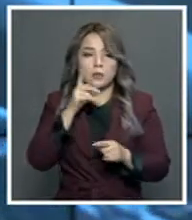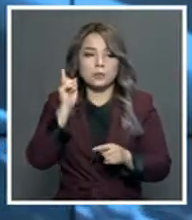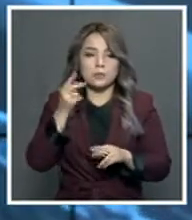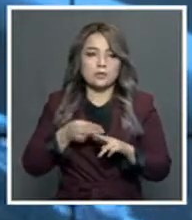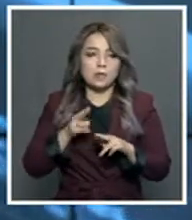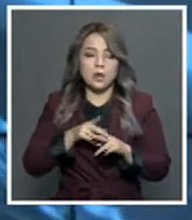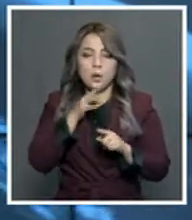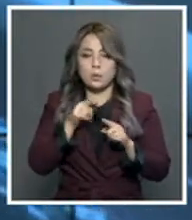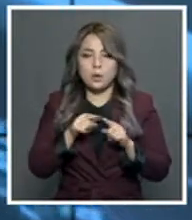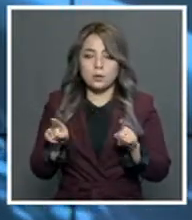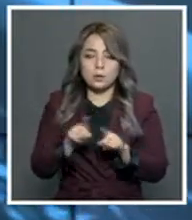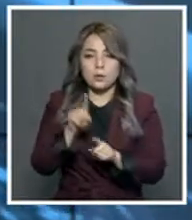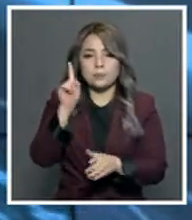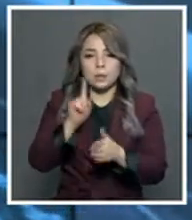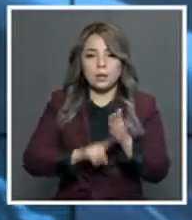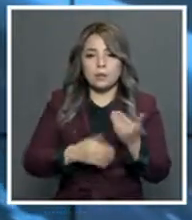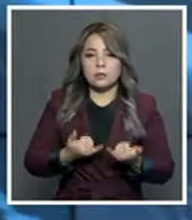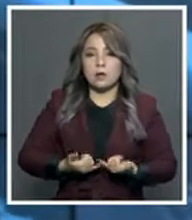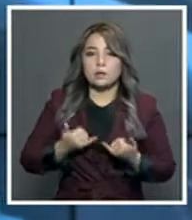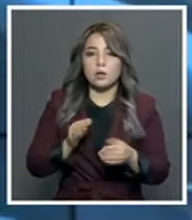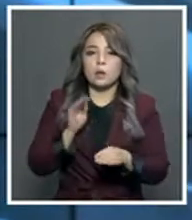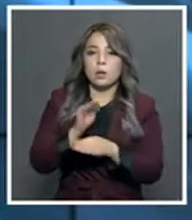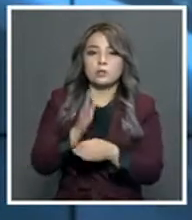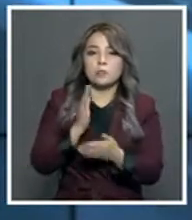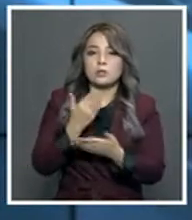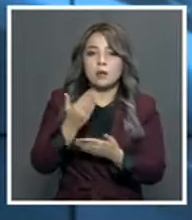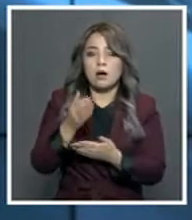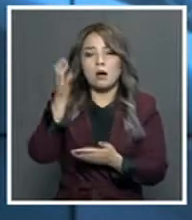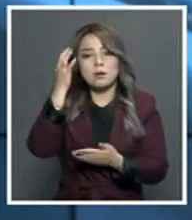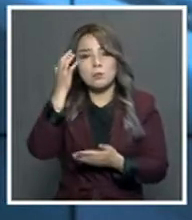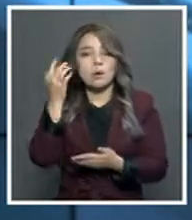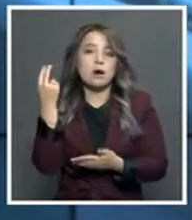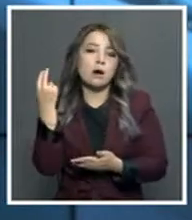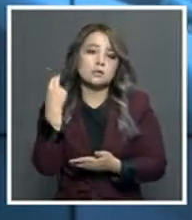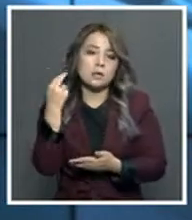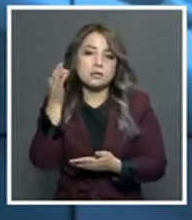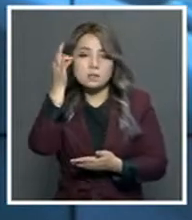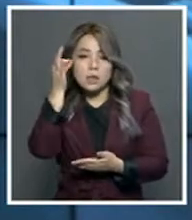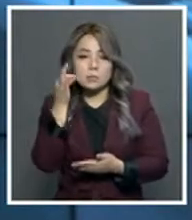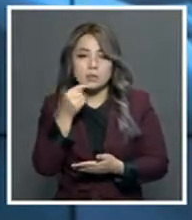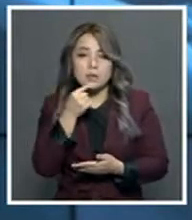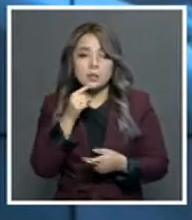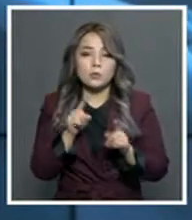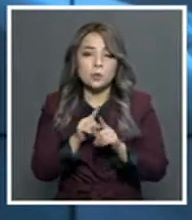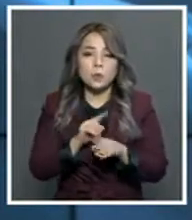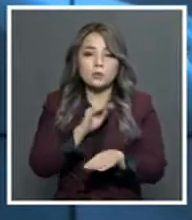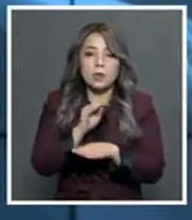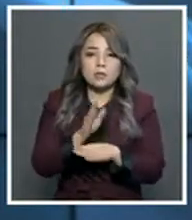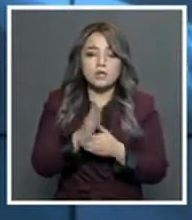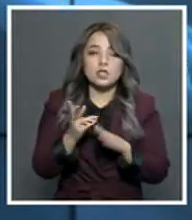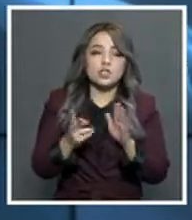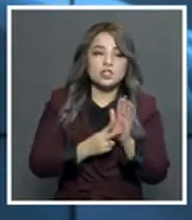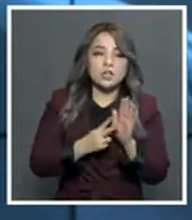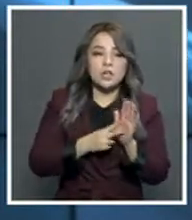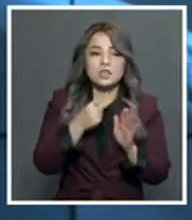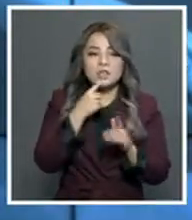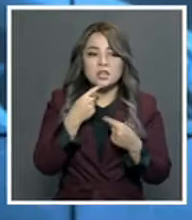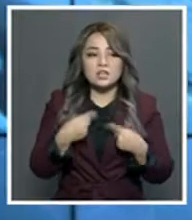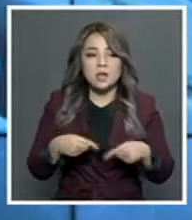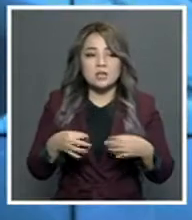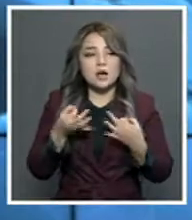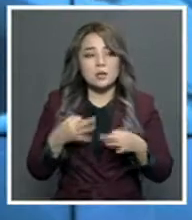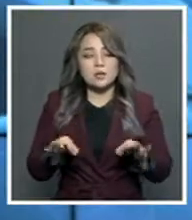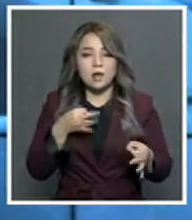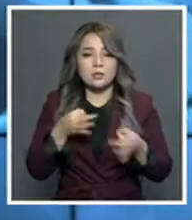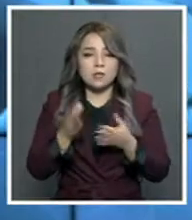бойы дініміздің өркендеуіне үлес қосып келе жатқан ол араб, ағылшын, неміс тілдерін қоса алғанда 7 тілде еркін сөйлейді.